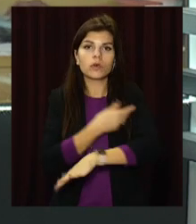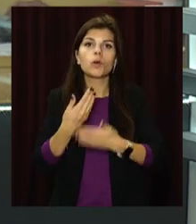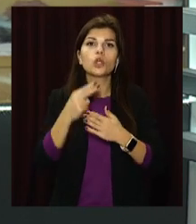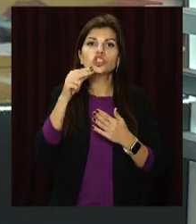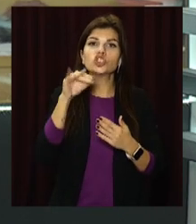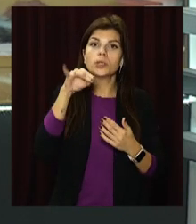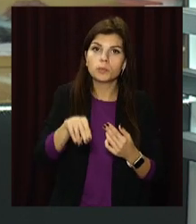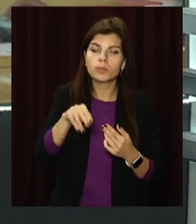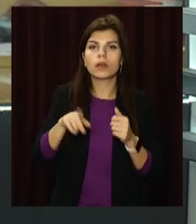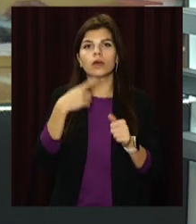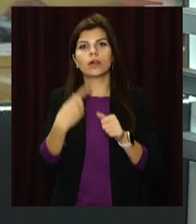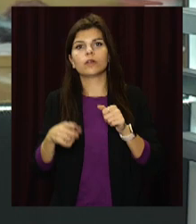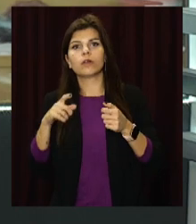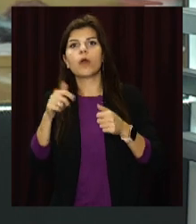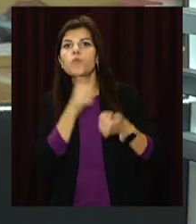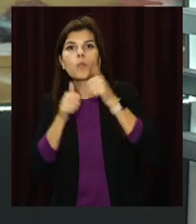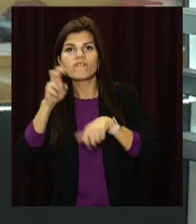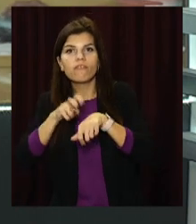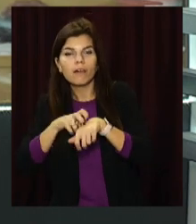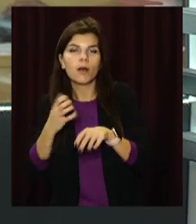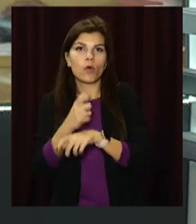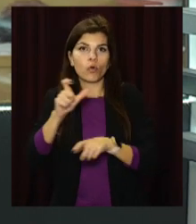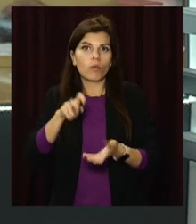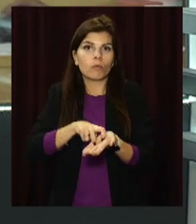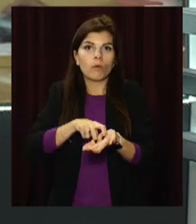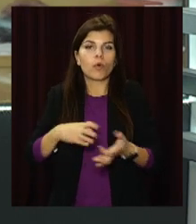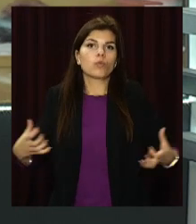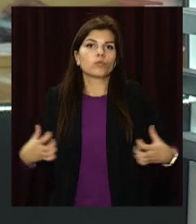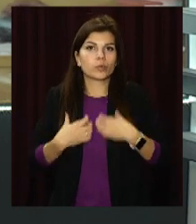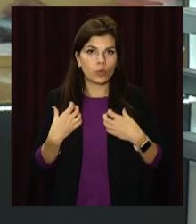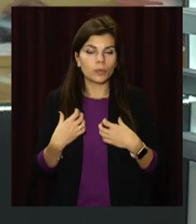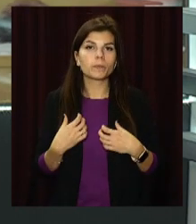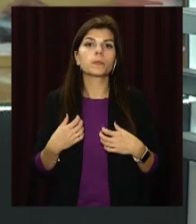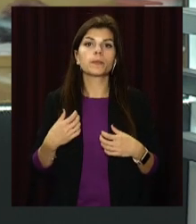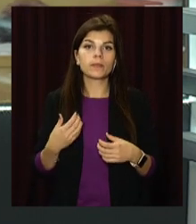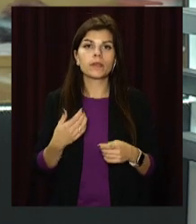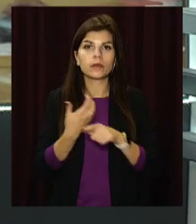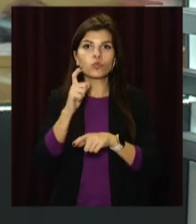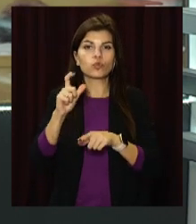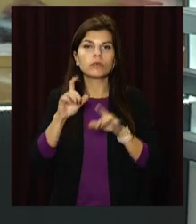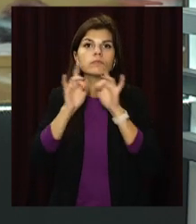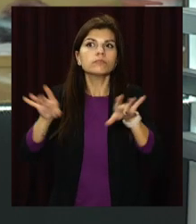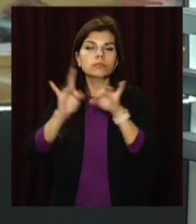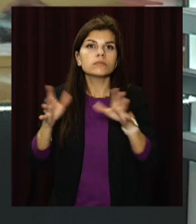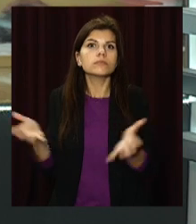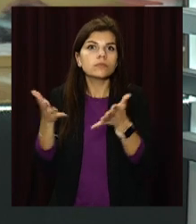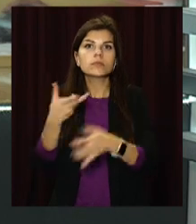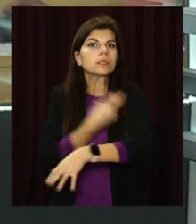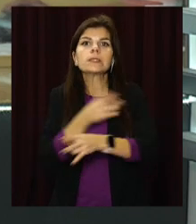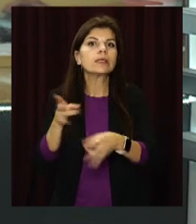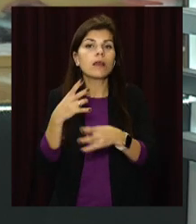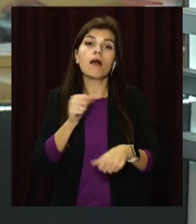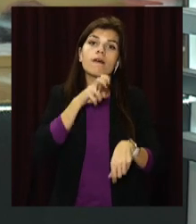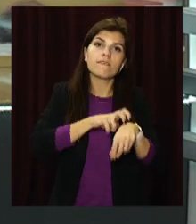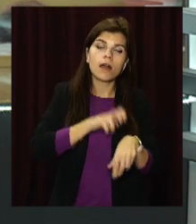перелік протипоказань. Це далеко не повний перелік страхів, якими оперують антивакцинатори. Натомість медики намагаються міфи